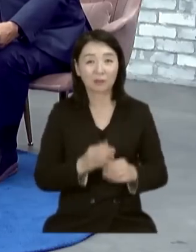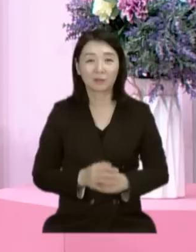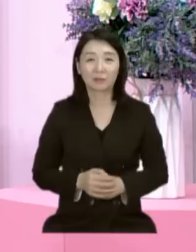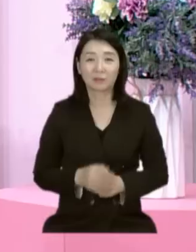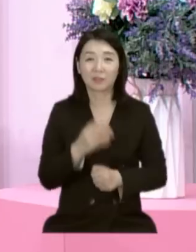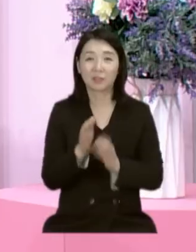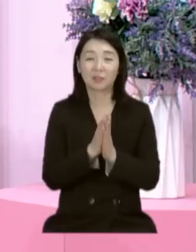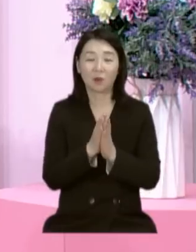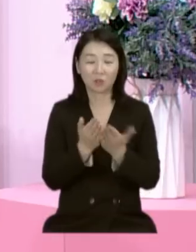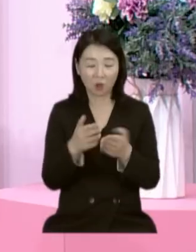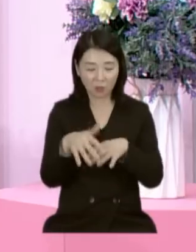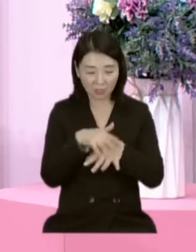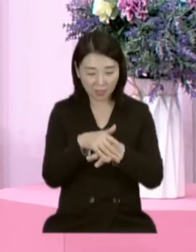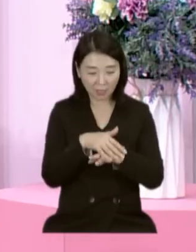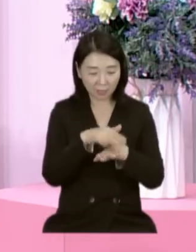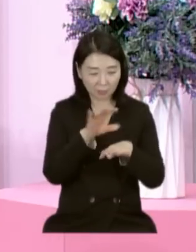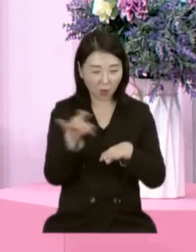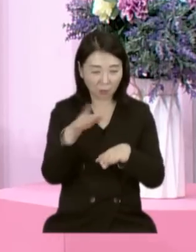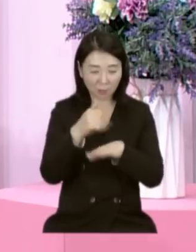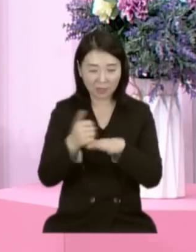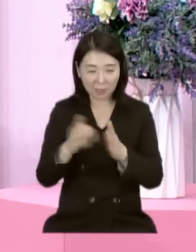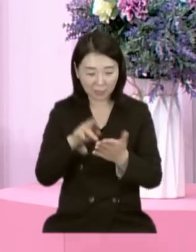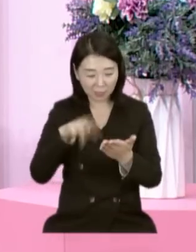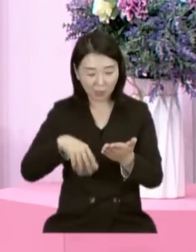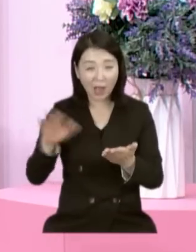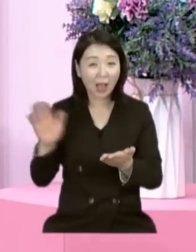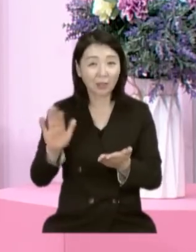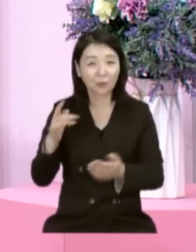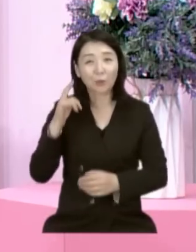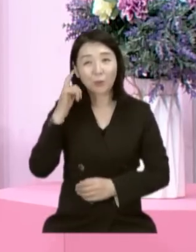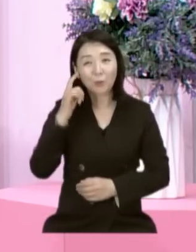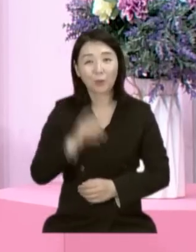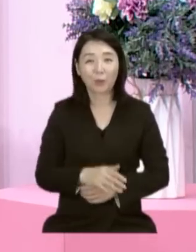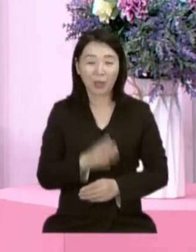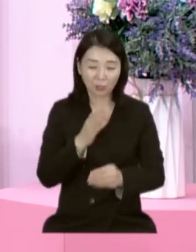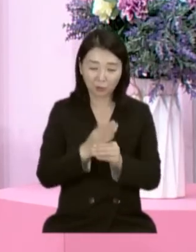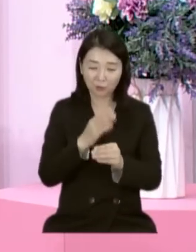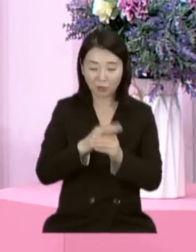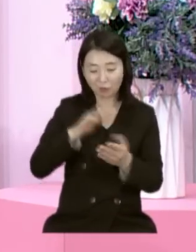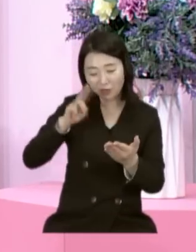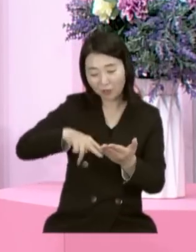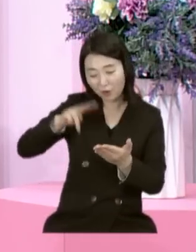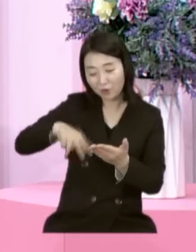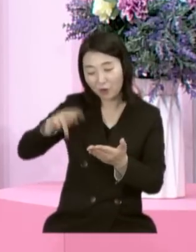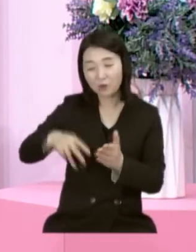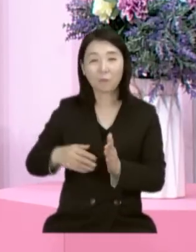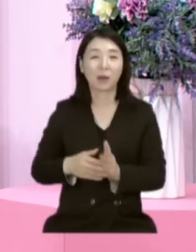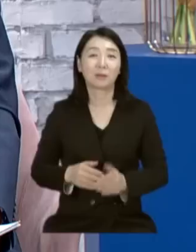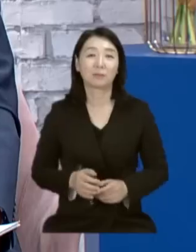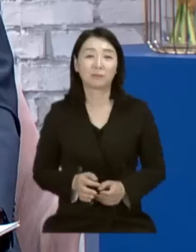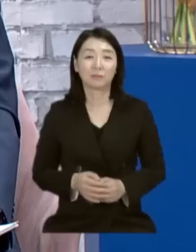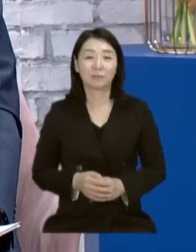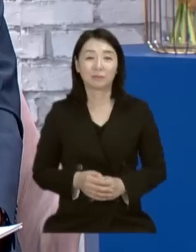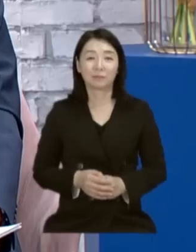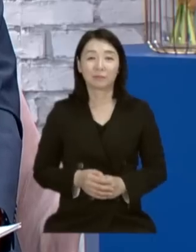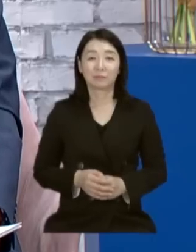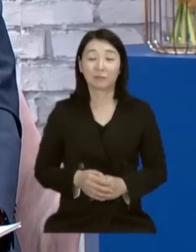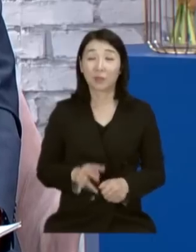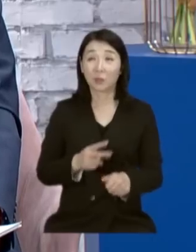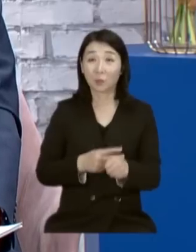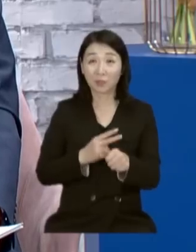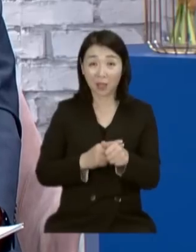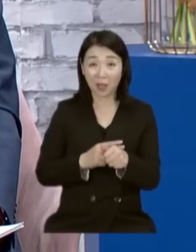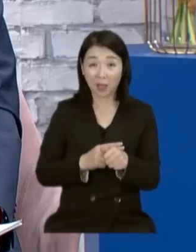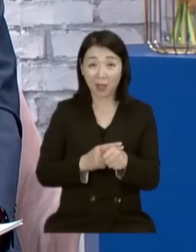있으셨고요? 성경을 뭐 체계적으로 읽는 건 아니고요. 네. 그냥 뭐 띄엄띄엄. 뭐 네. 이렇게. 자, 이제 교사를